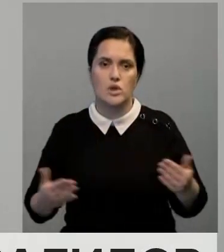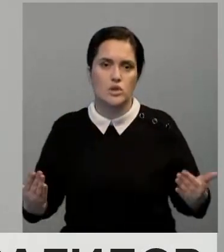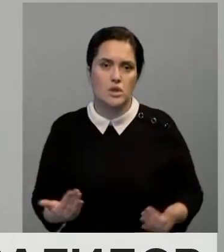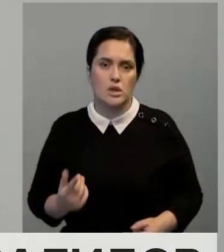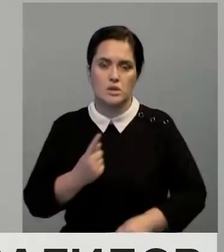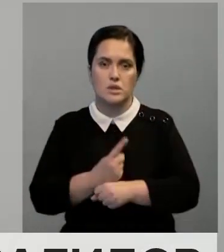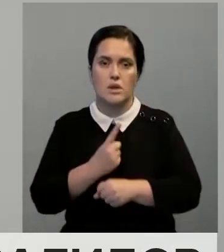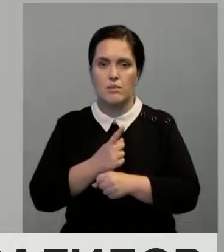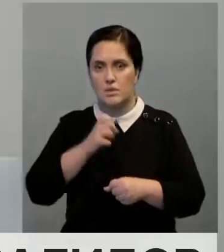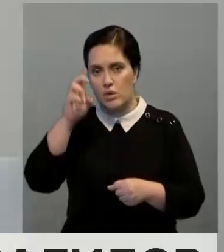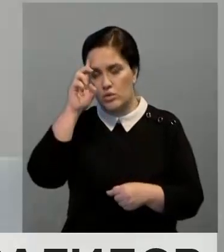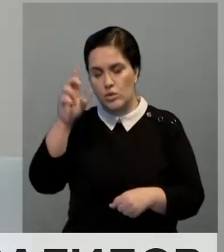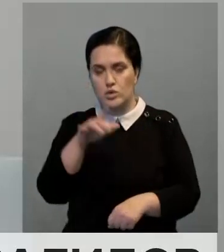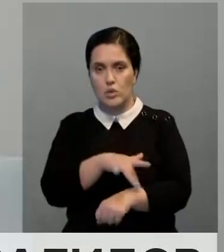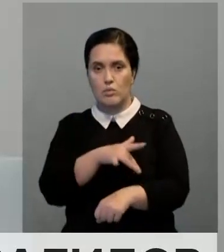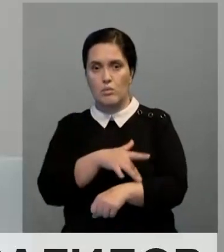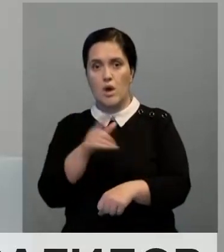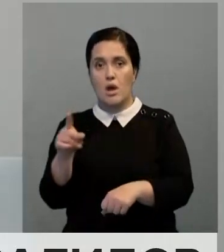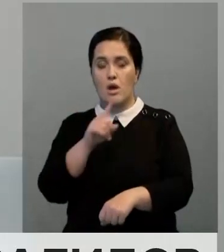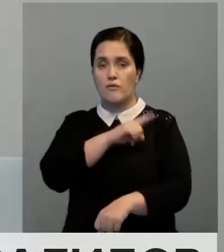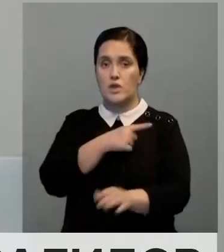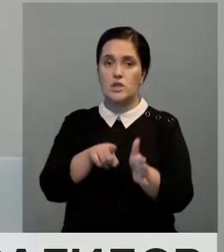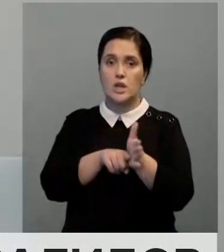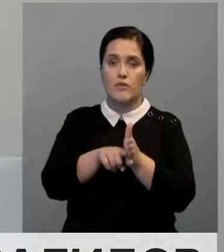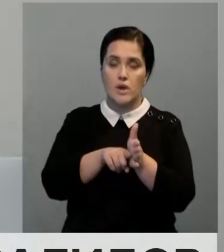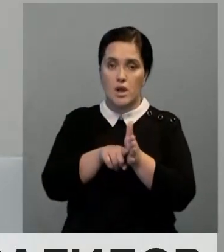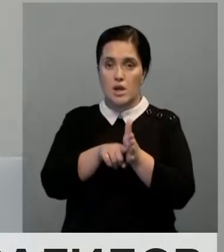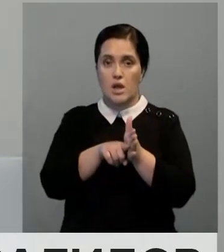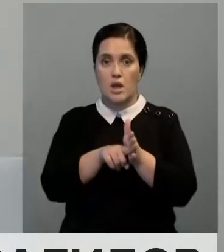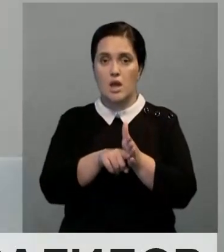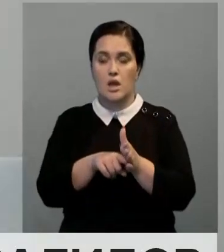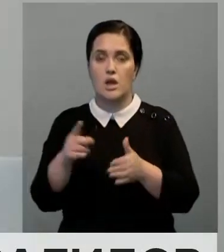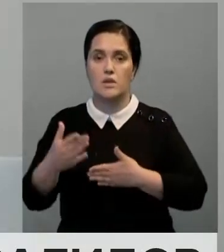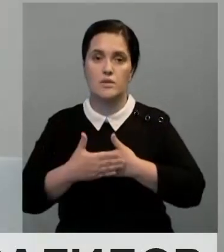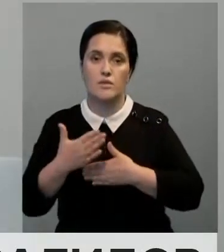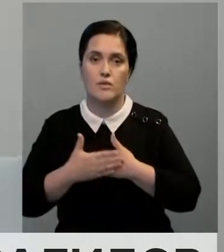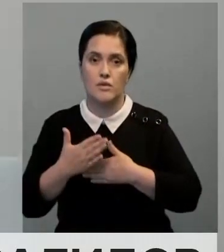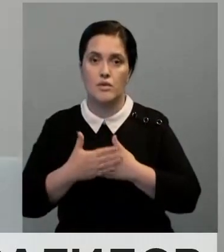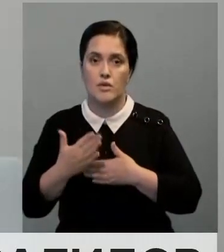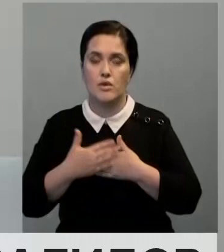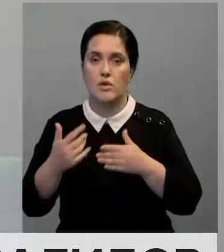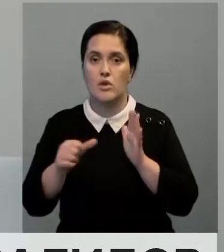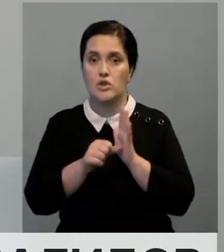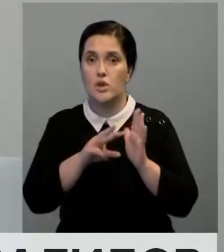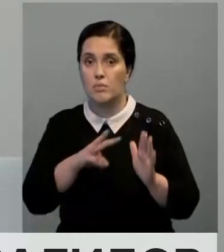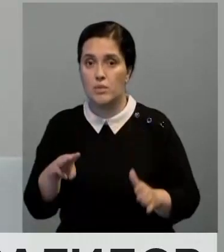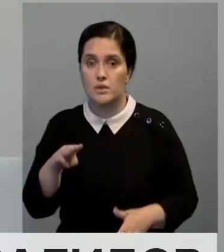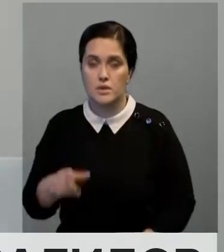занимать должности на государственной службе. Врач-невропатолог Тельбаева и назначит наказание в виде штрафа в сумме 6 миллионов